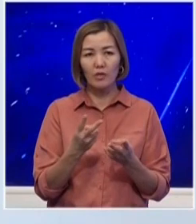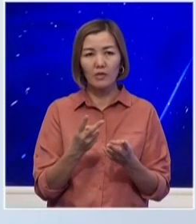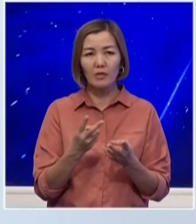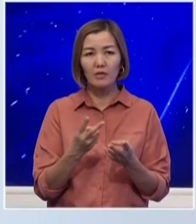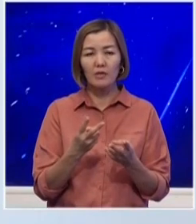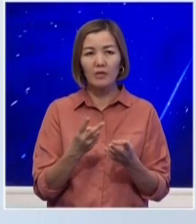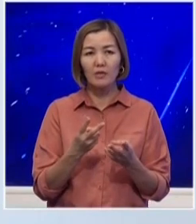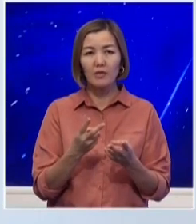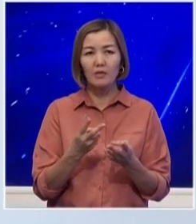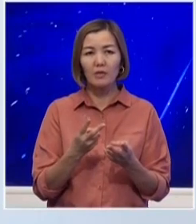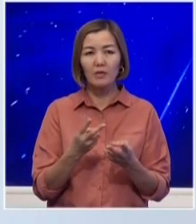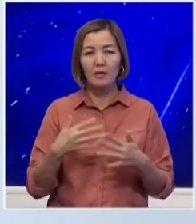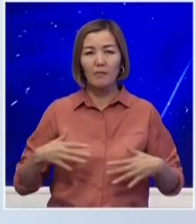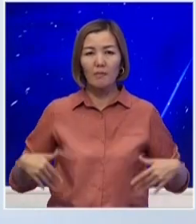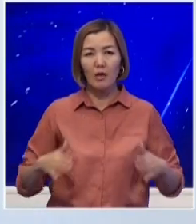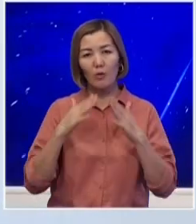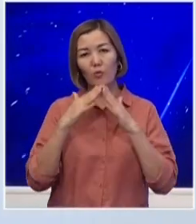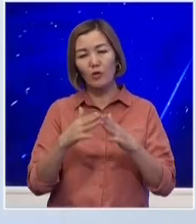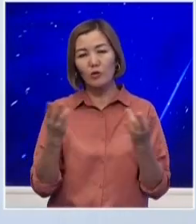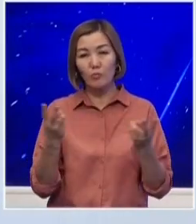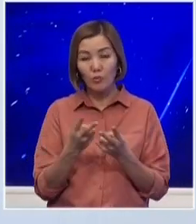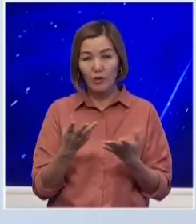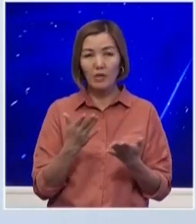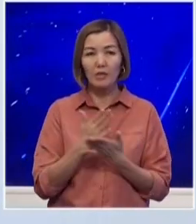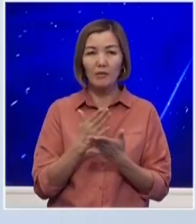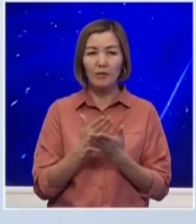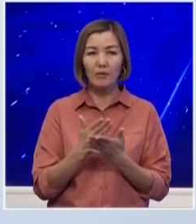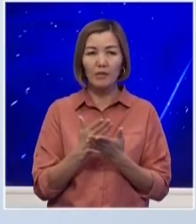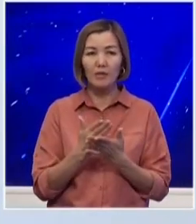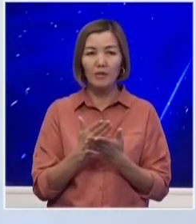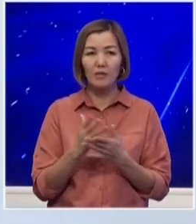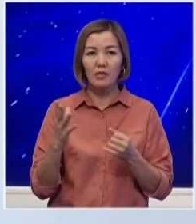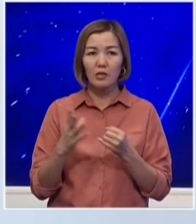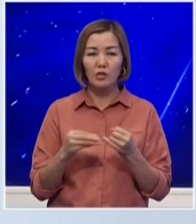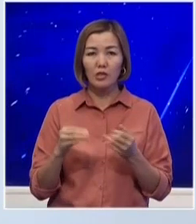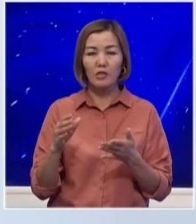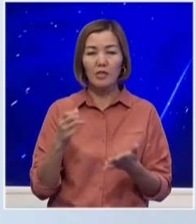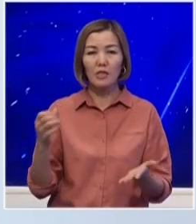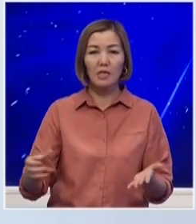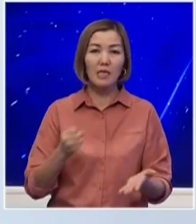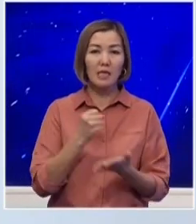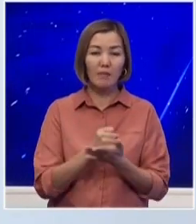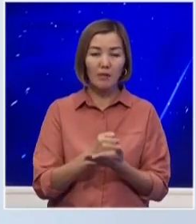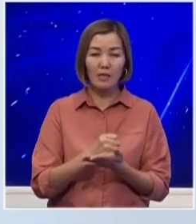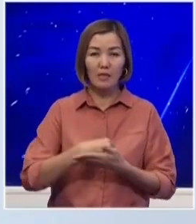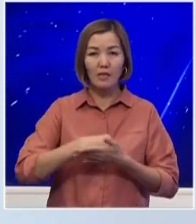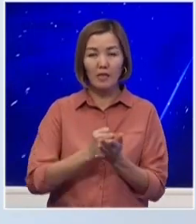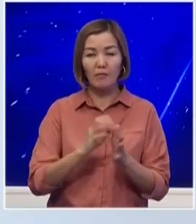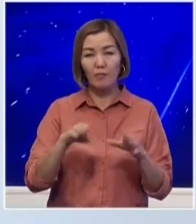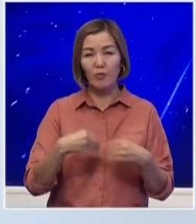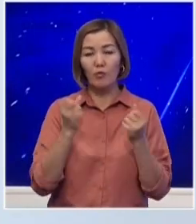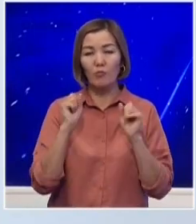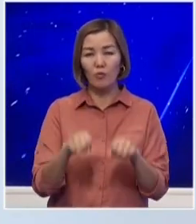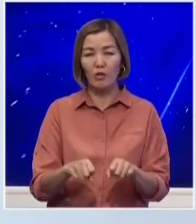ғой, мал қорасы болса болады. Қосымша жерді де кепілдікке қоя алады, егер ақша жетпей